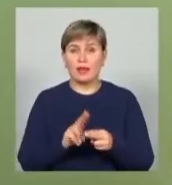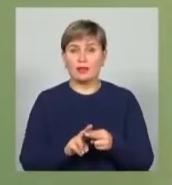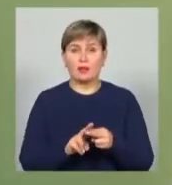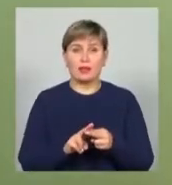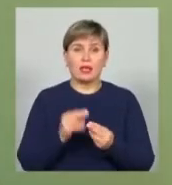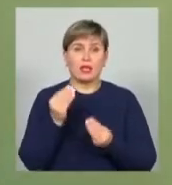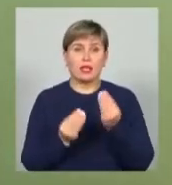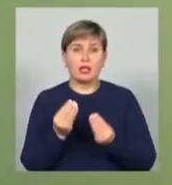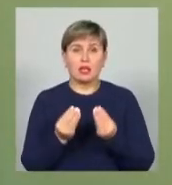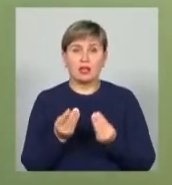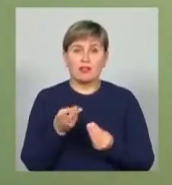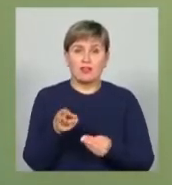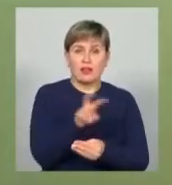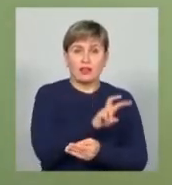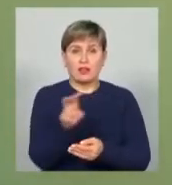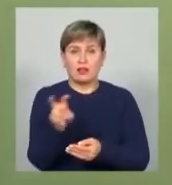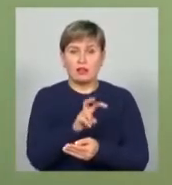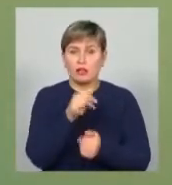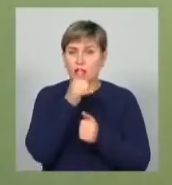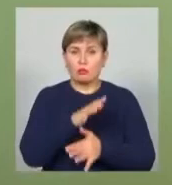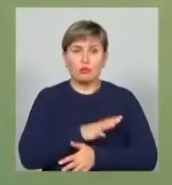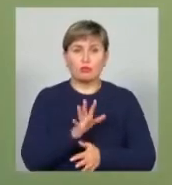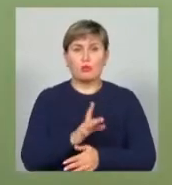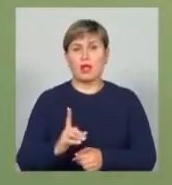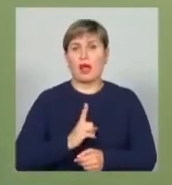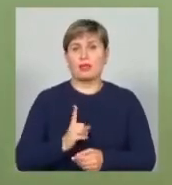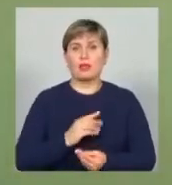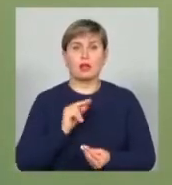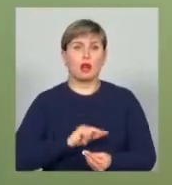игра в две стороны. Это не может быть только в односторонняя волна